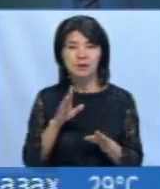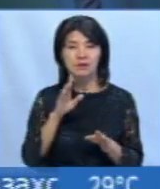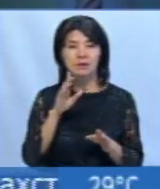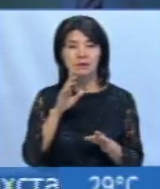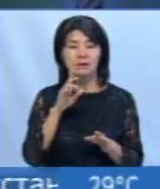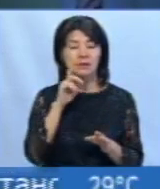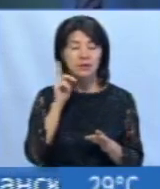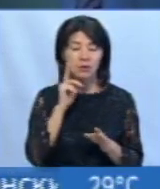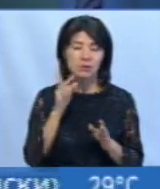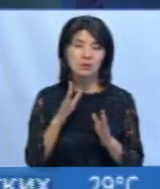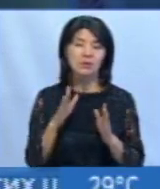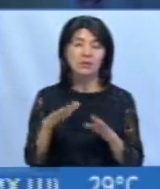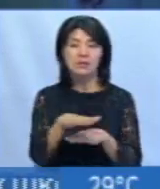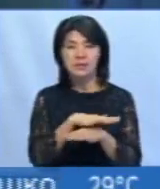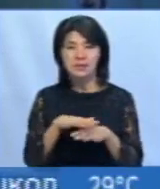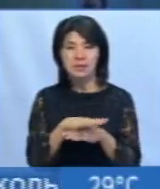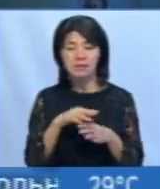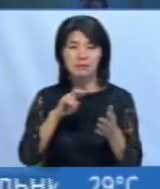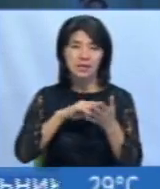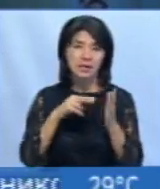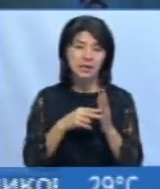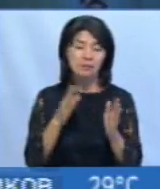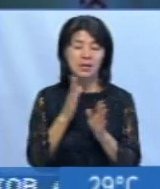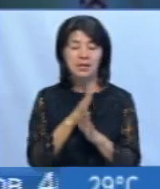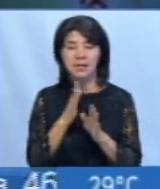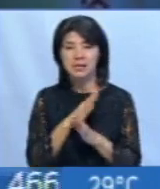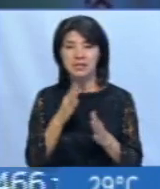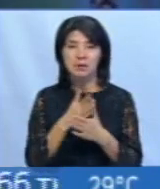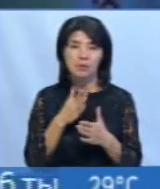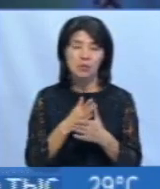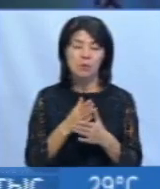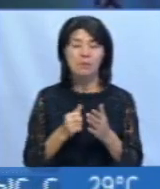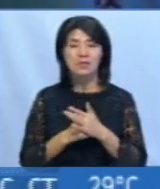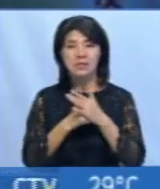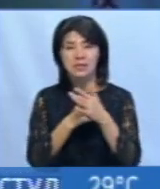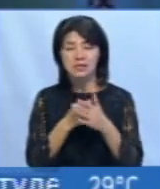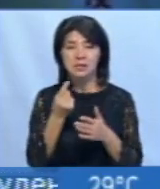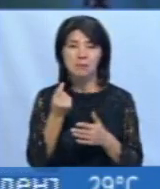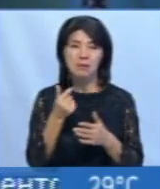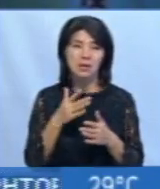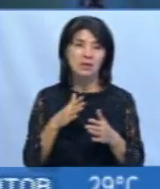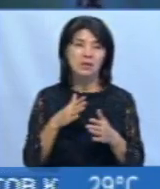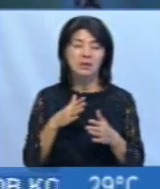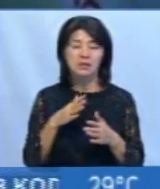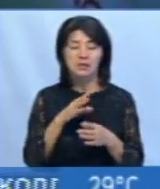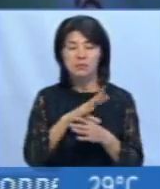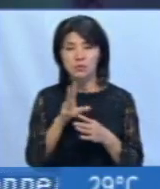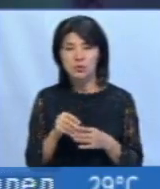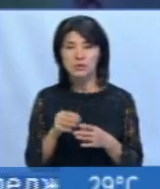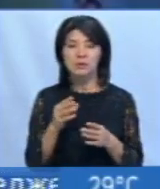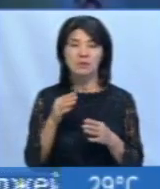программа, участие, экологическая помощь, поддержка малоимущим, вшили вы маски, обеспечивали